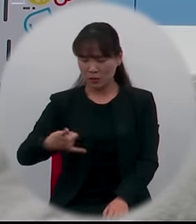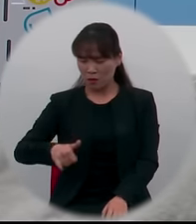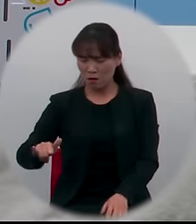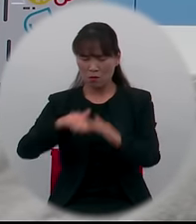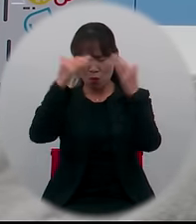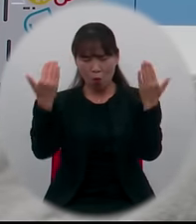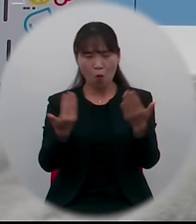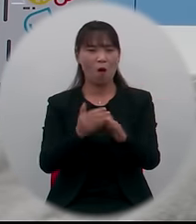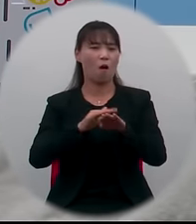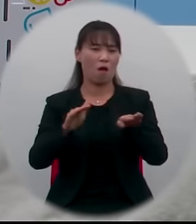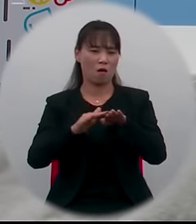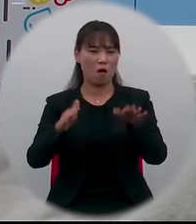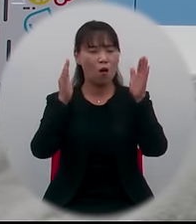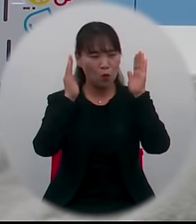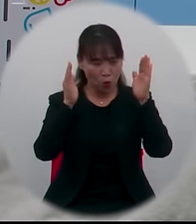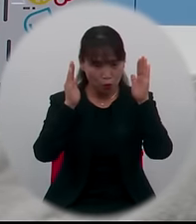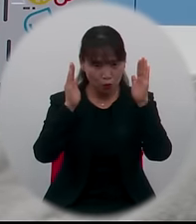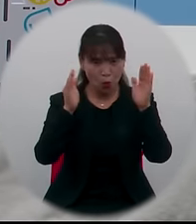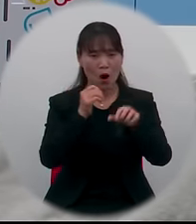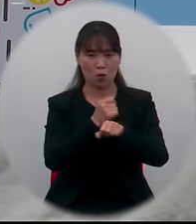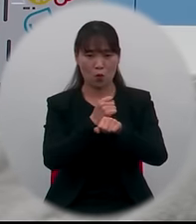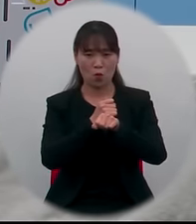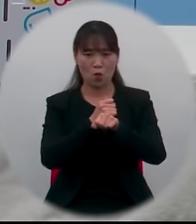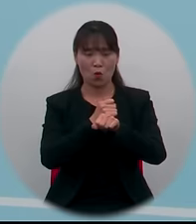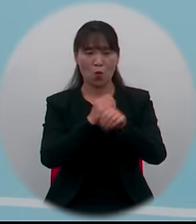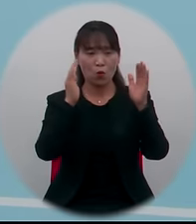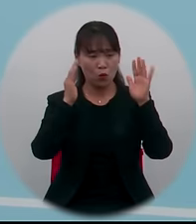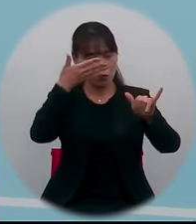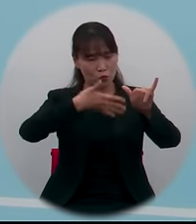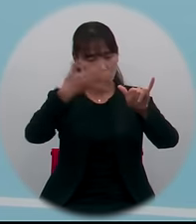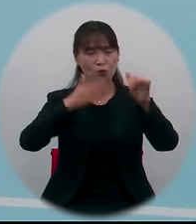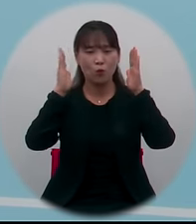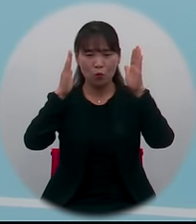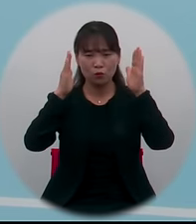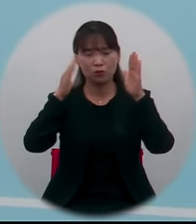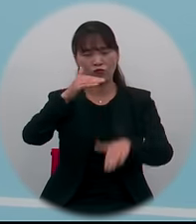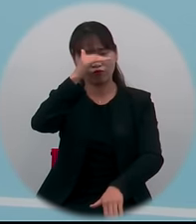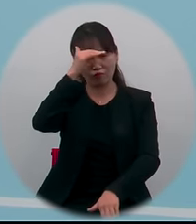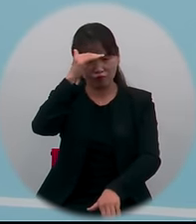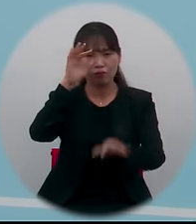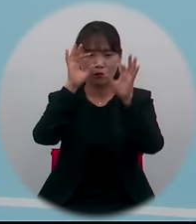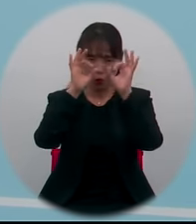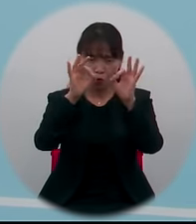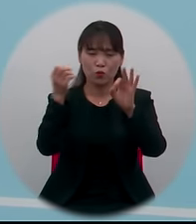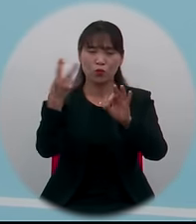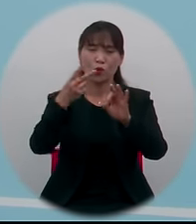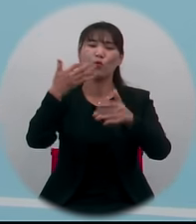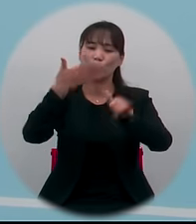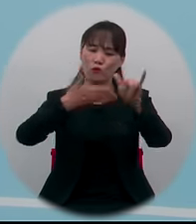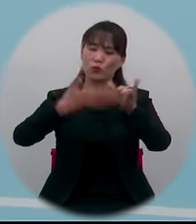친구들은 유튜브로 모든 것을 해결합니다 유튜브로 공부를 하고 더 정확하게는 유튜브로 공부를 시청해